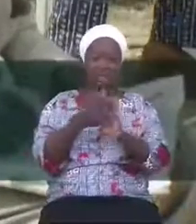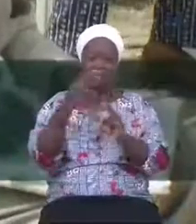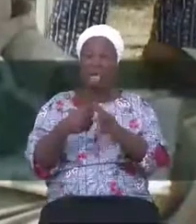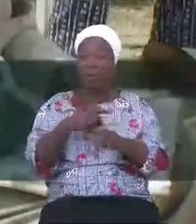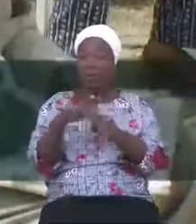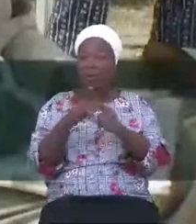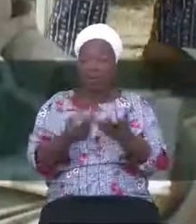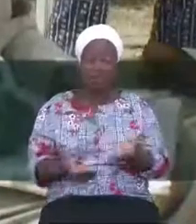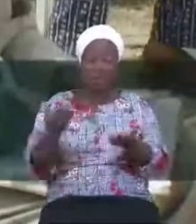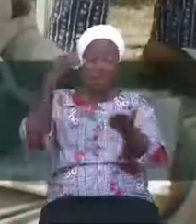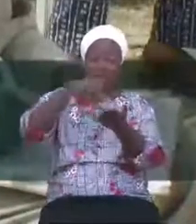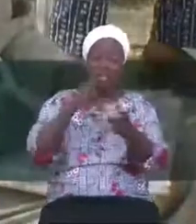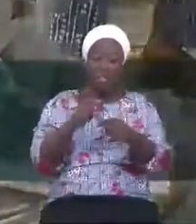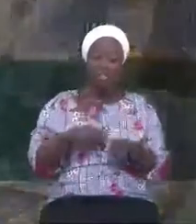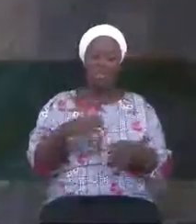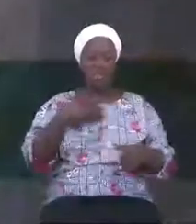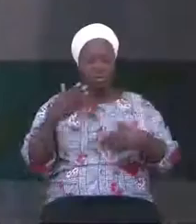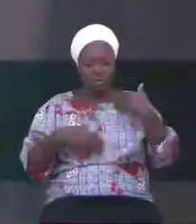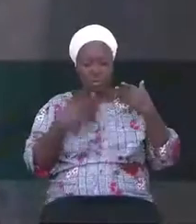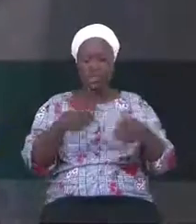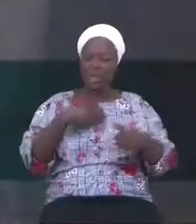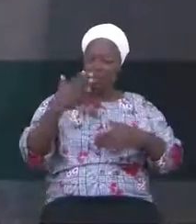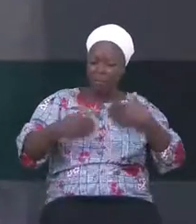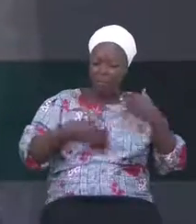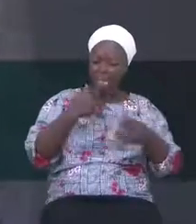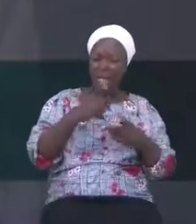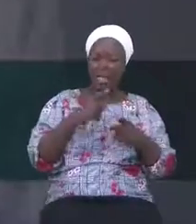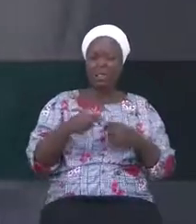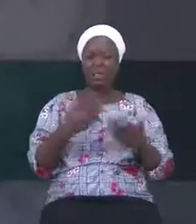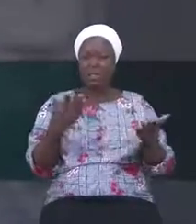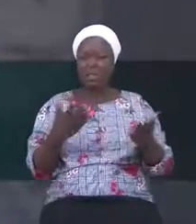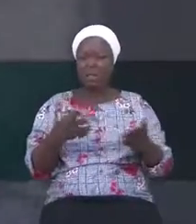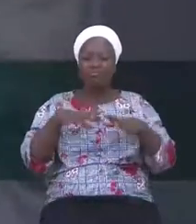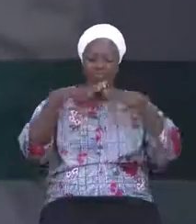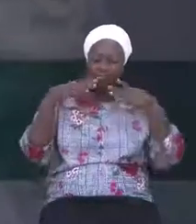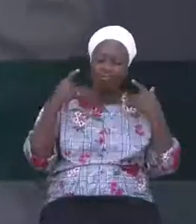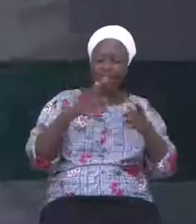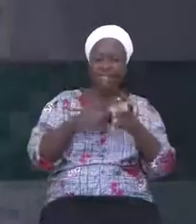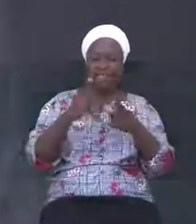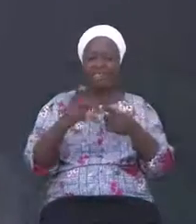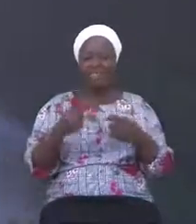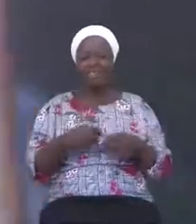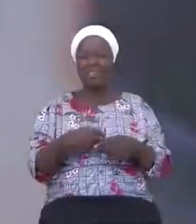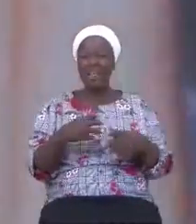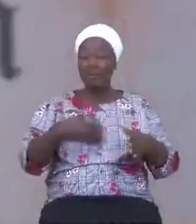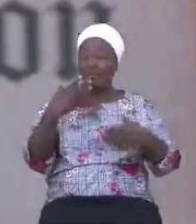Et lorsque tu vas te lever, l'excitation, le bonheur et la vie,